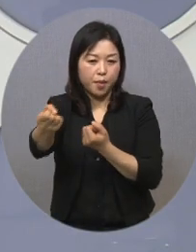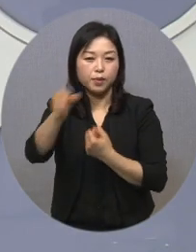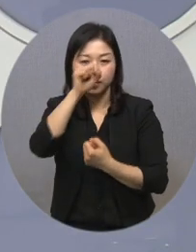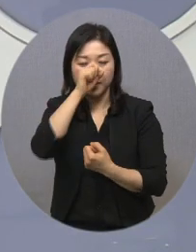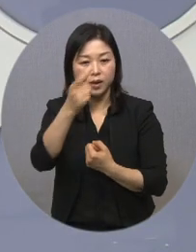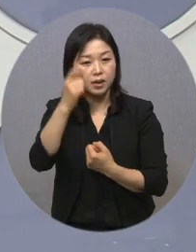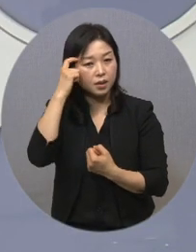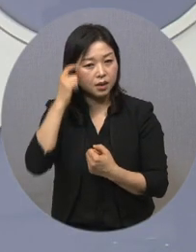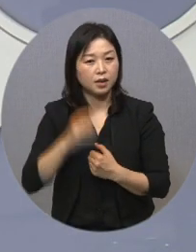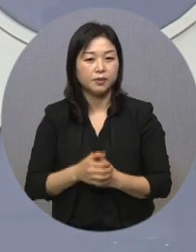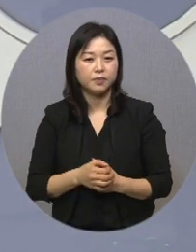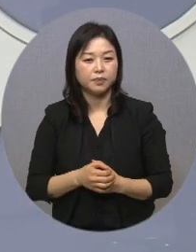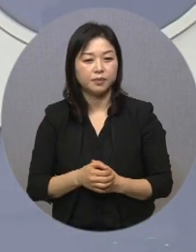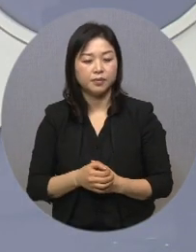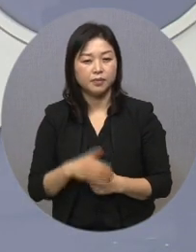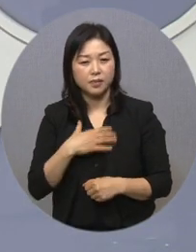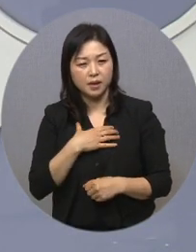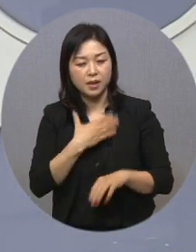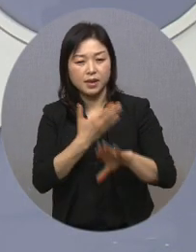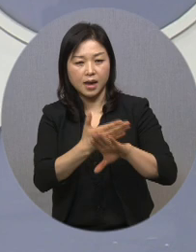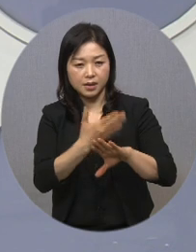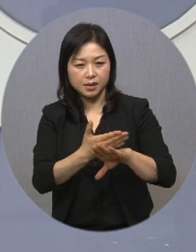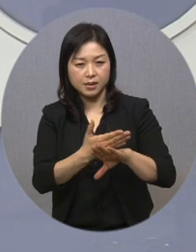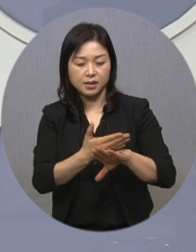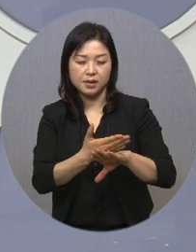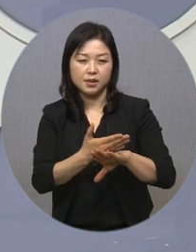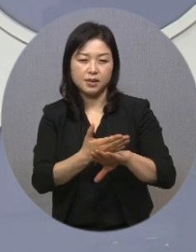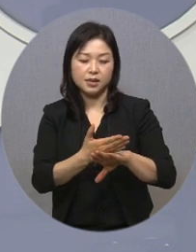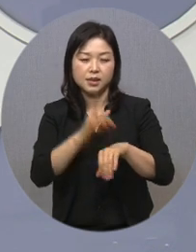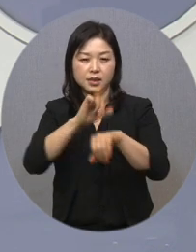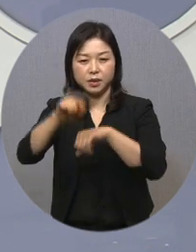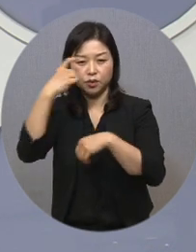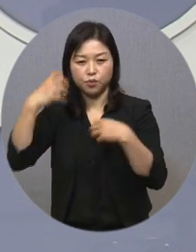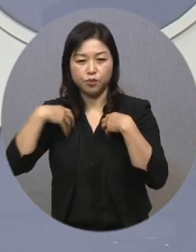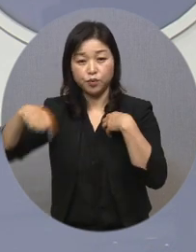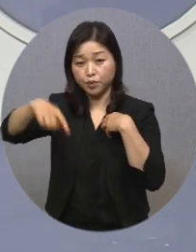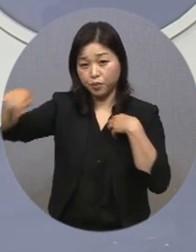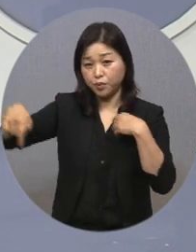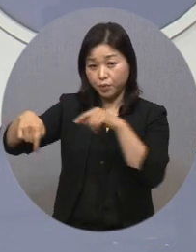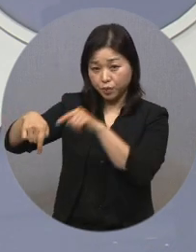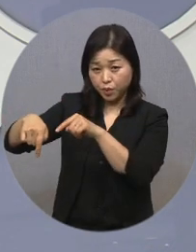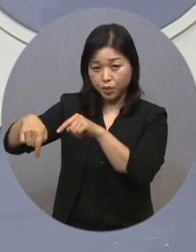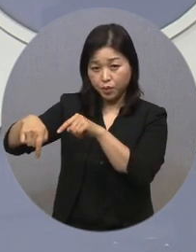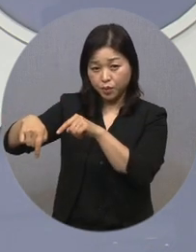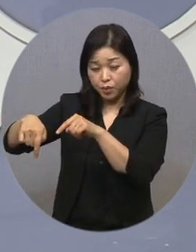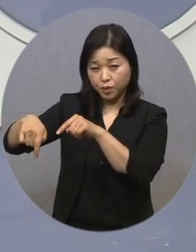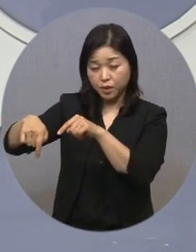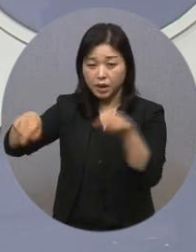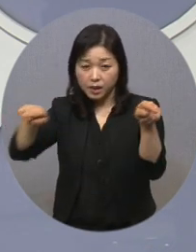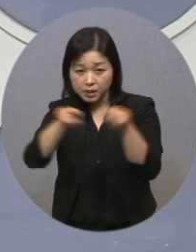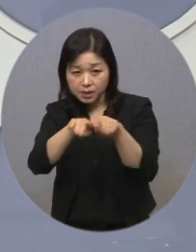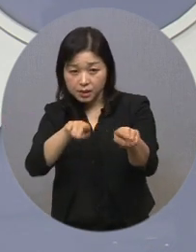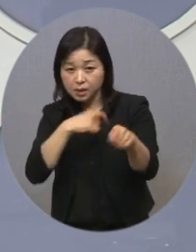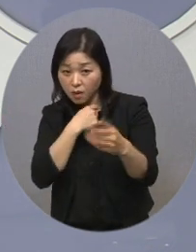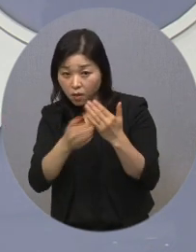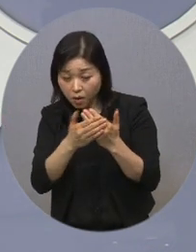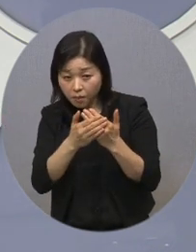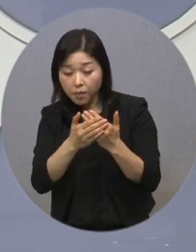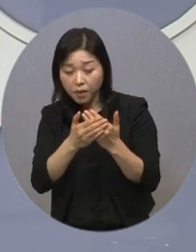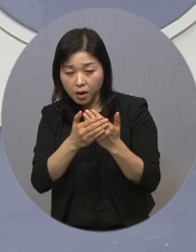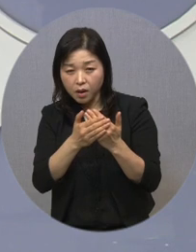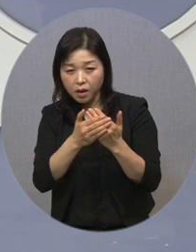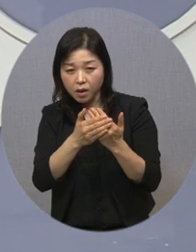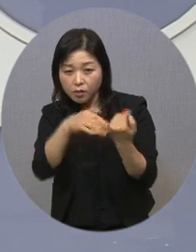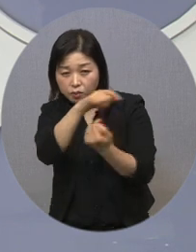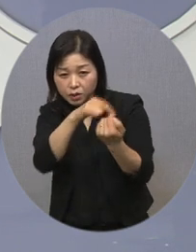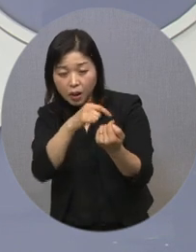그 우려되어지는 타 지자체에서의 문제 또한 이것이 함께 겪고 실행되어지면서 그것을